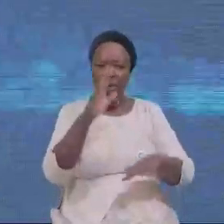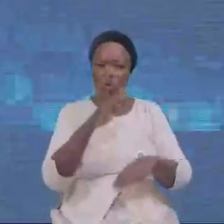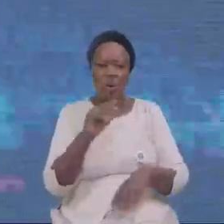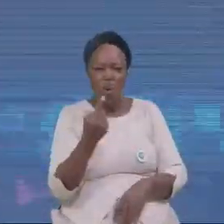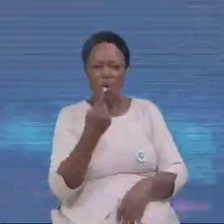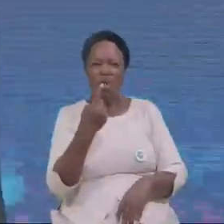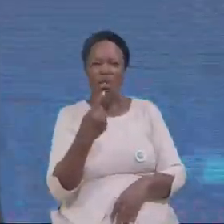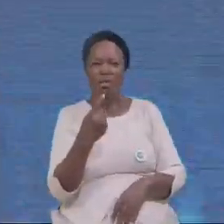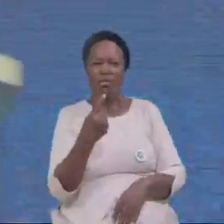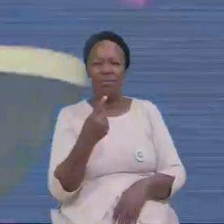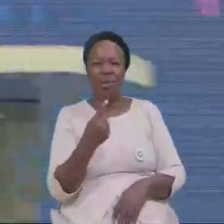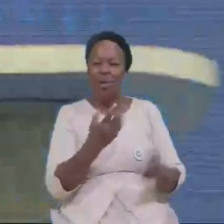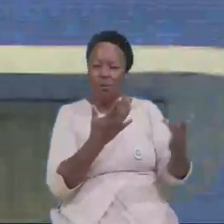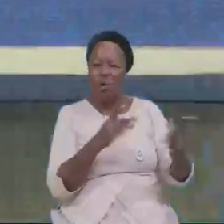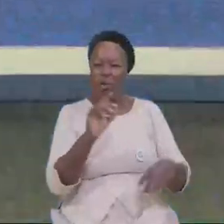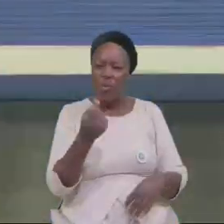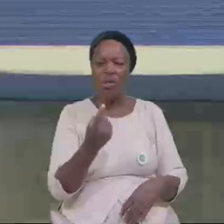Dieu.